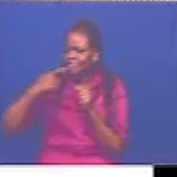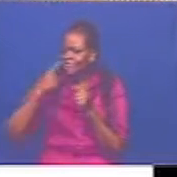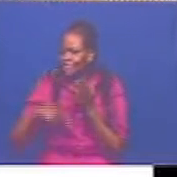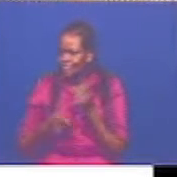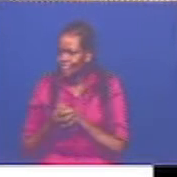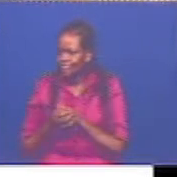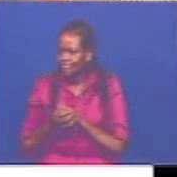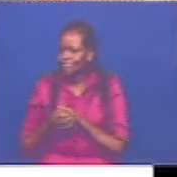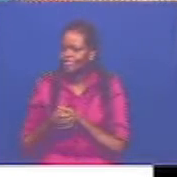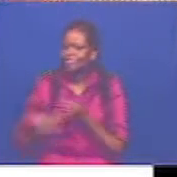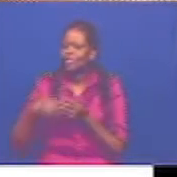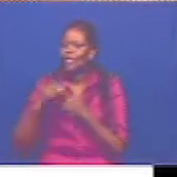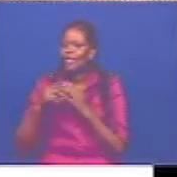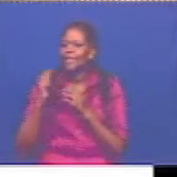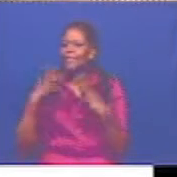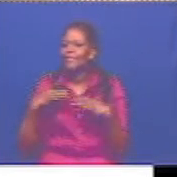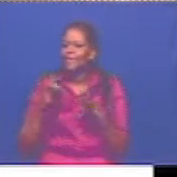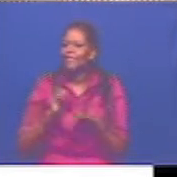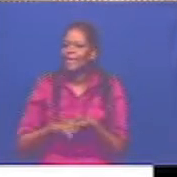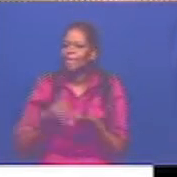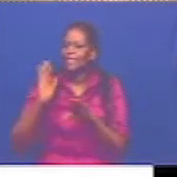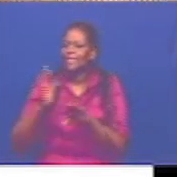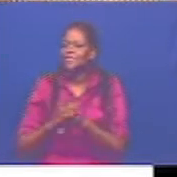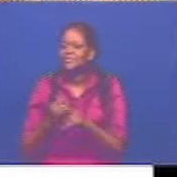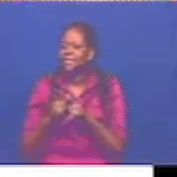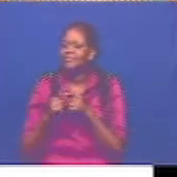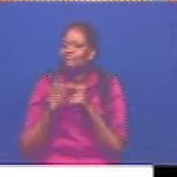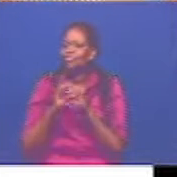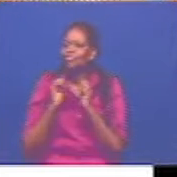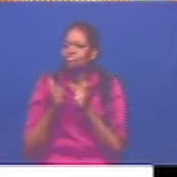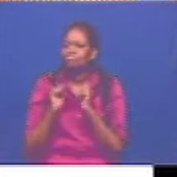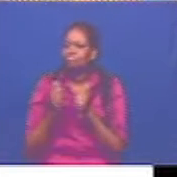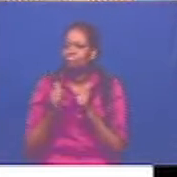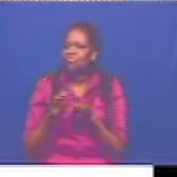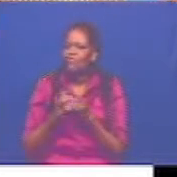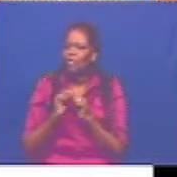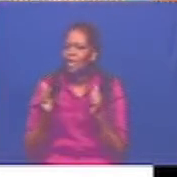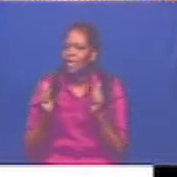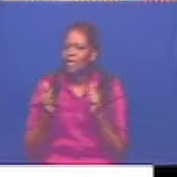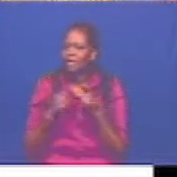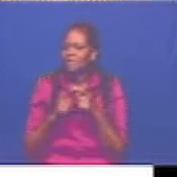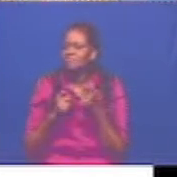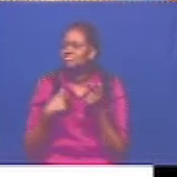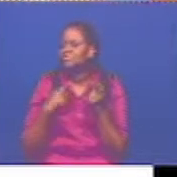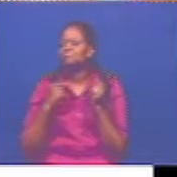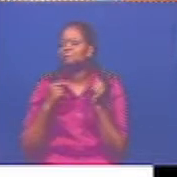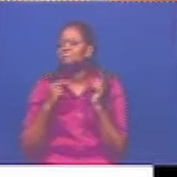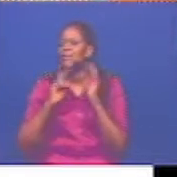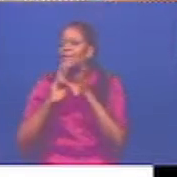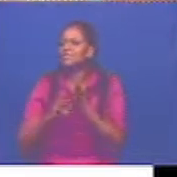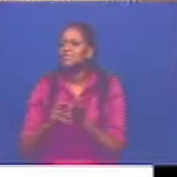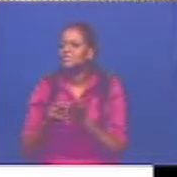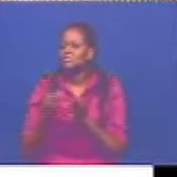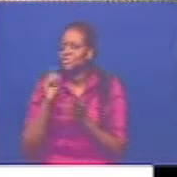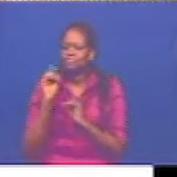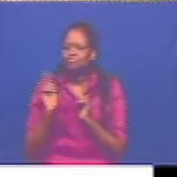believe we are Kenyans. Nikifanya leo nyimbo hit Afrika nzima, sitaenda kule ni represent coast ama kuna bendera ya